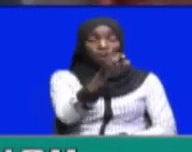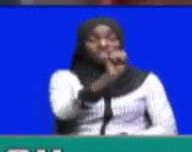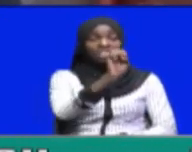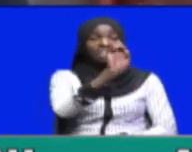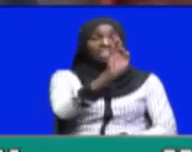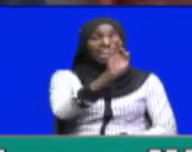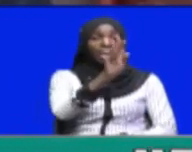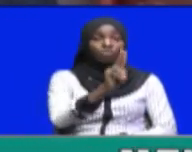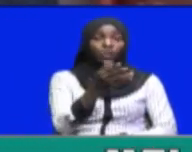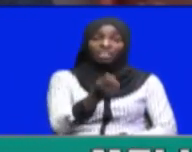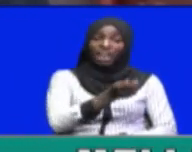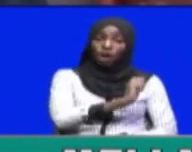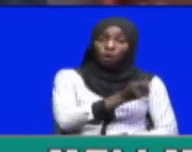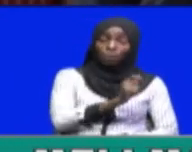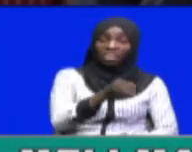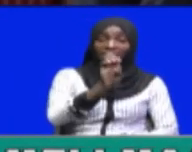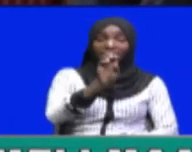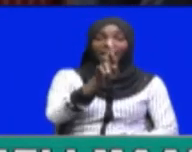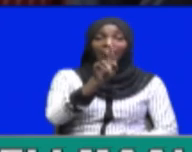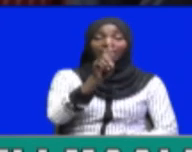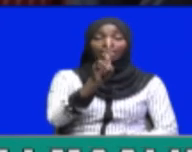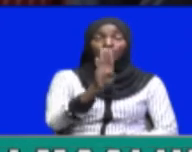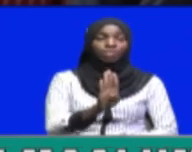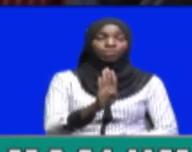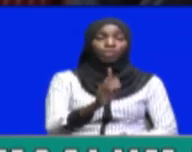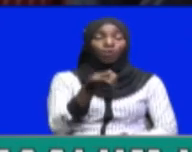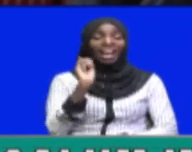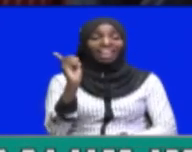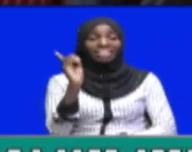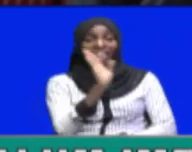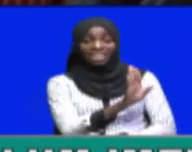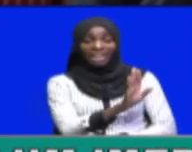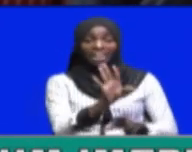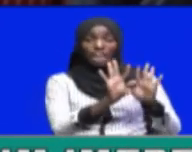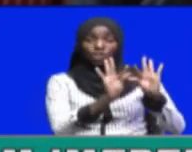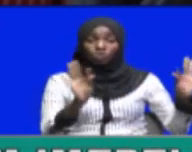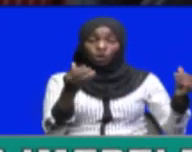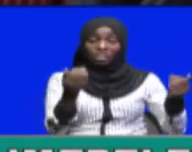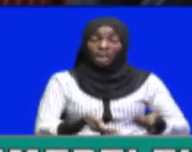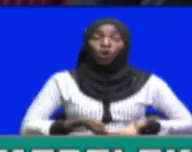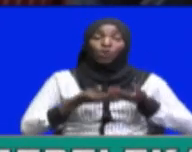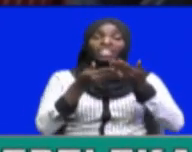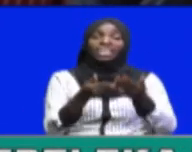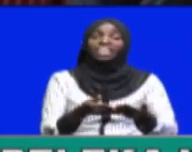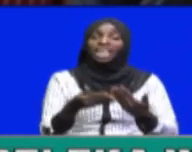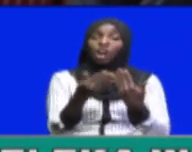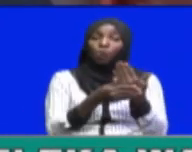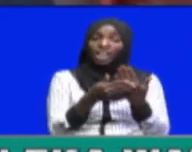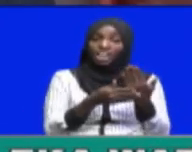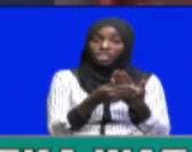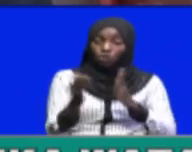aliupongeza uongozi wa benki hiyo ya CRDB kwa sera zake zilizojikita kusaidia wananchi hasa sekta ya